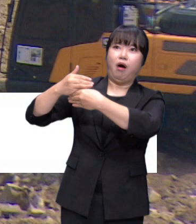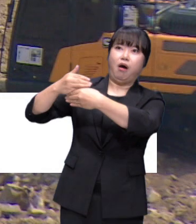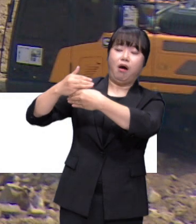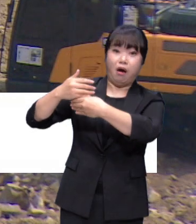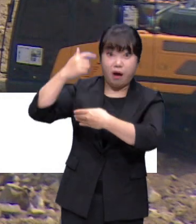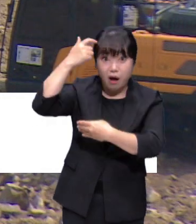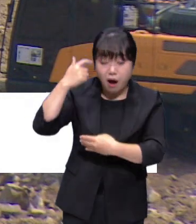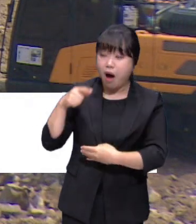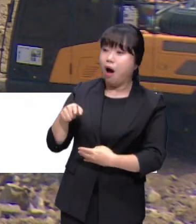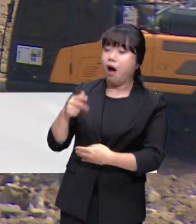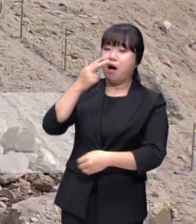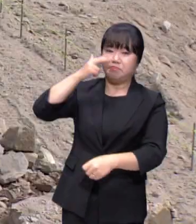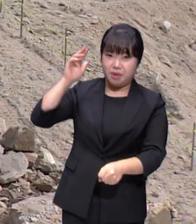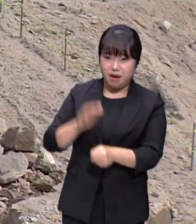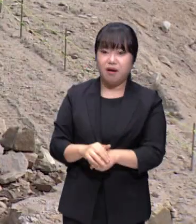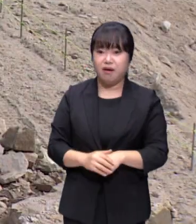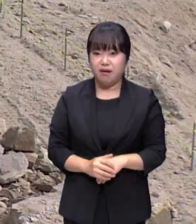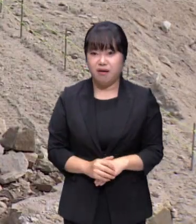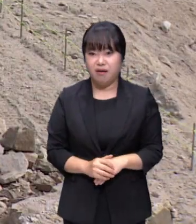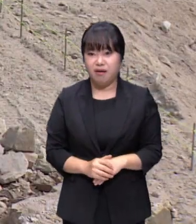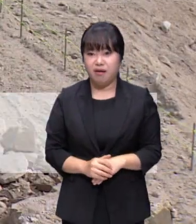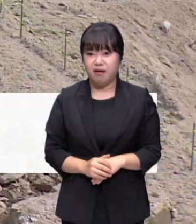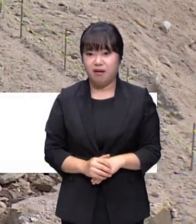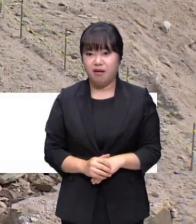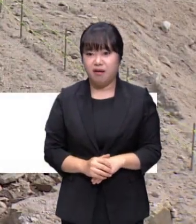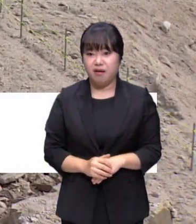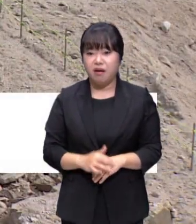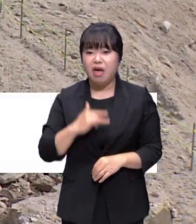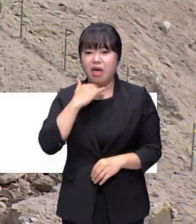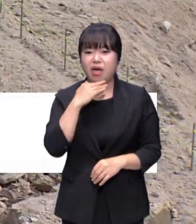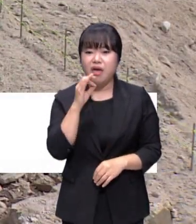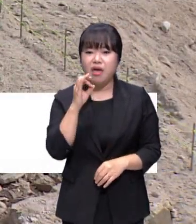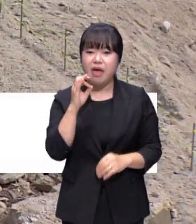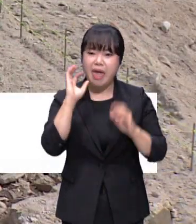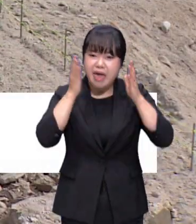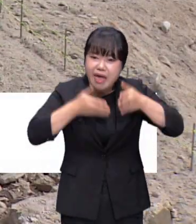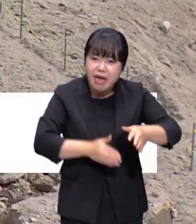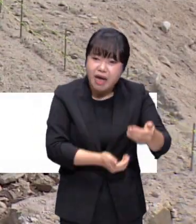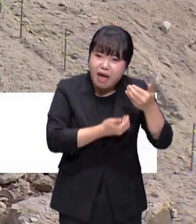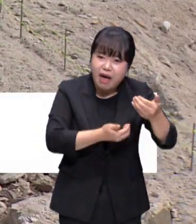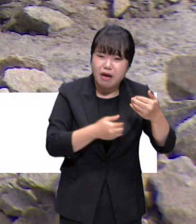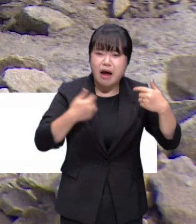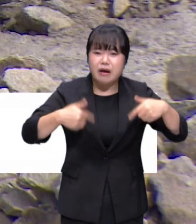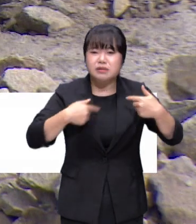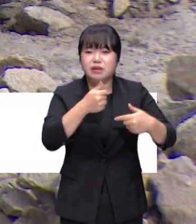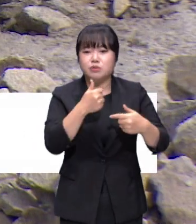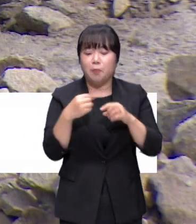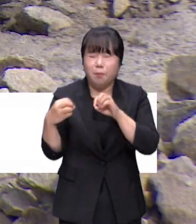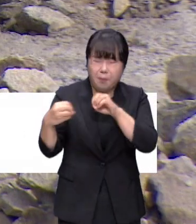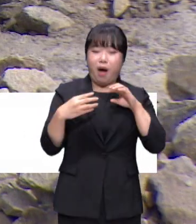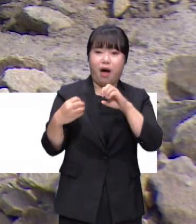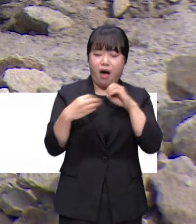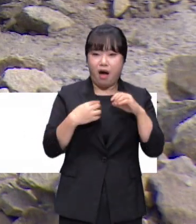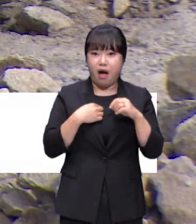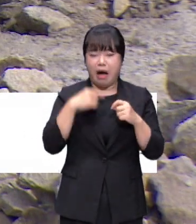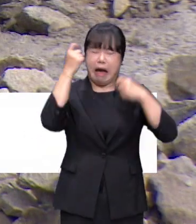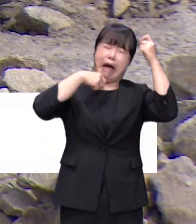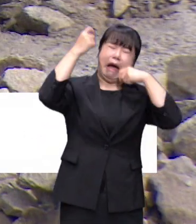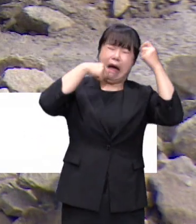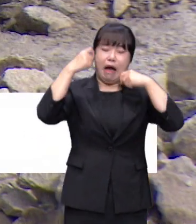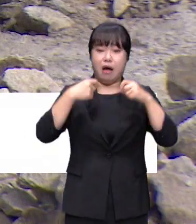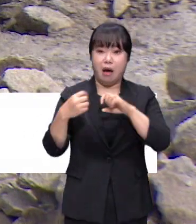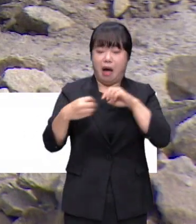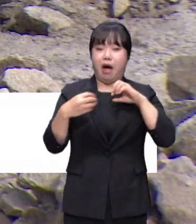그런 느낌을 받고 있습니다. 영재 같은 얘기들은 항상 예민한 시간이거든요. 그럼 조그만 소리에도 반응이 많이